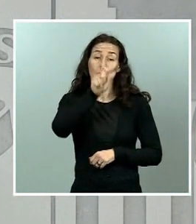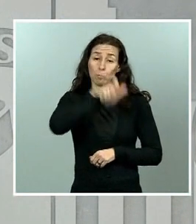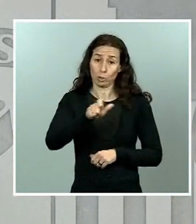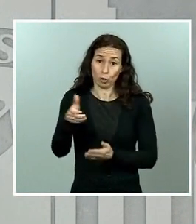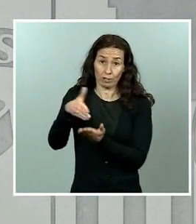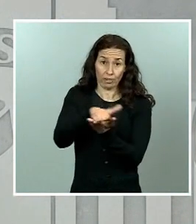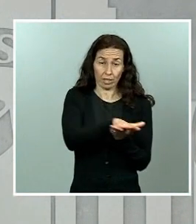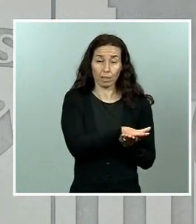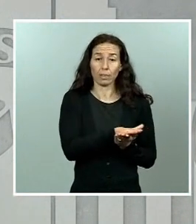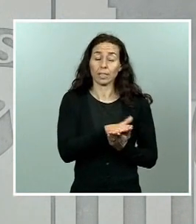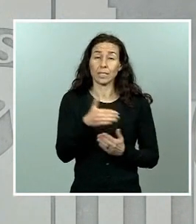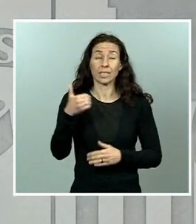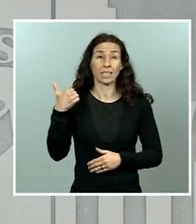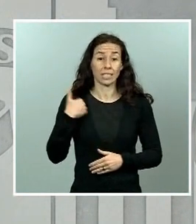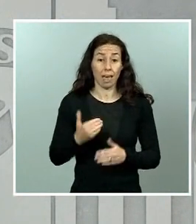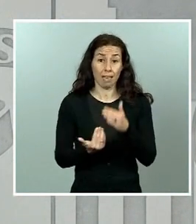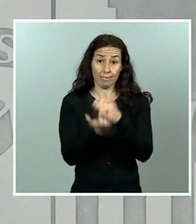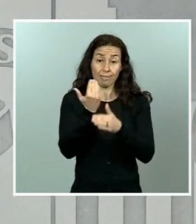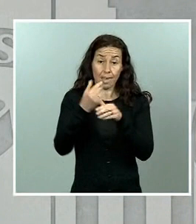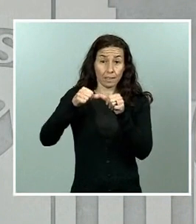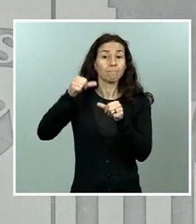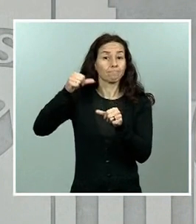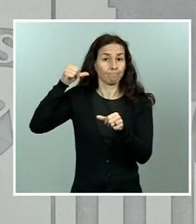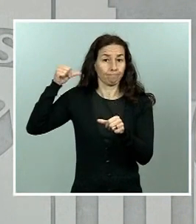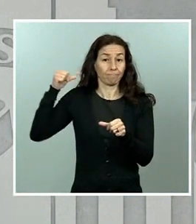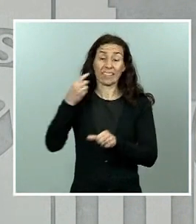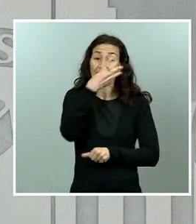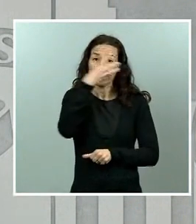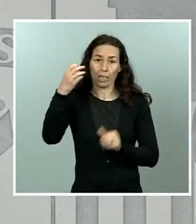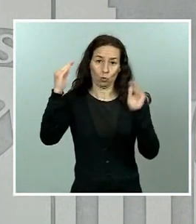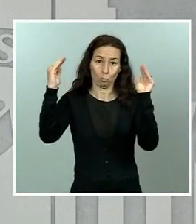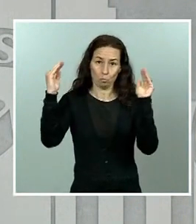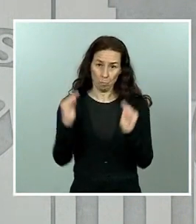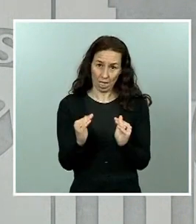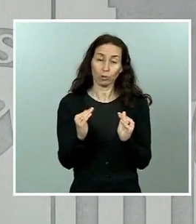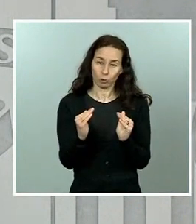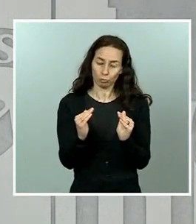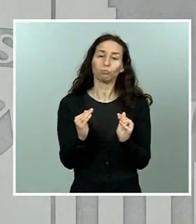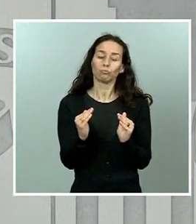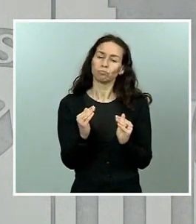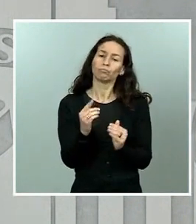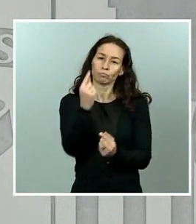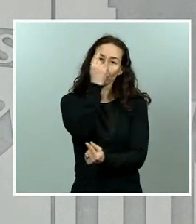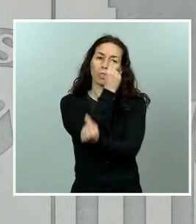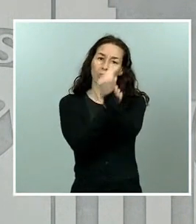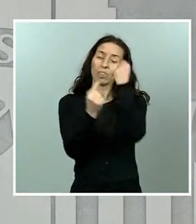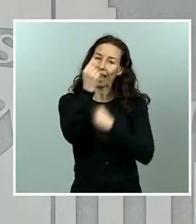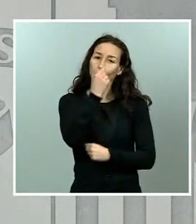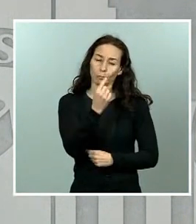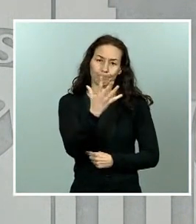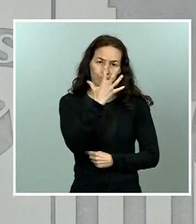napokig 300 alatt volt az egy nap alatt elhunytak száma, sajnos most 331 új haláleset történt.